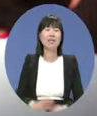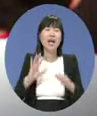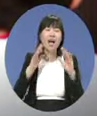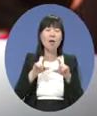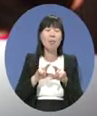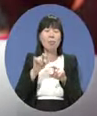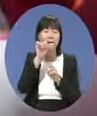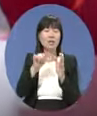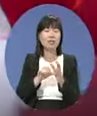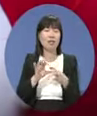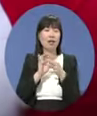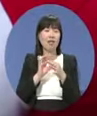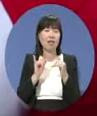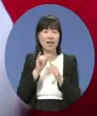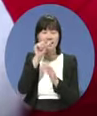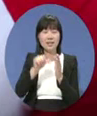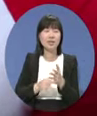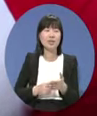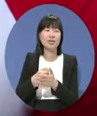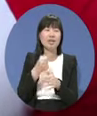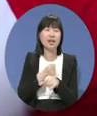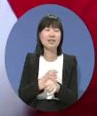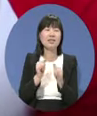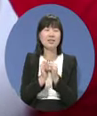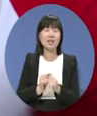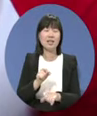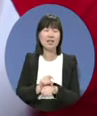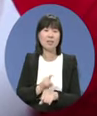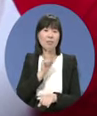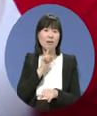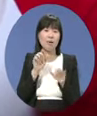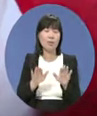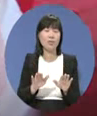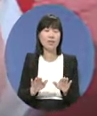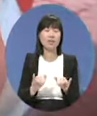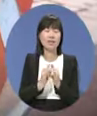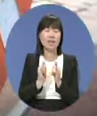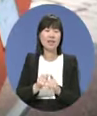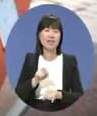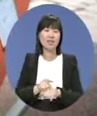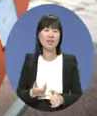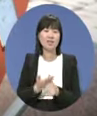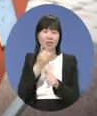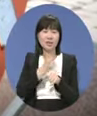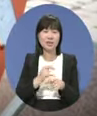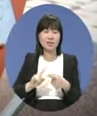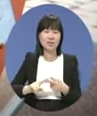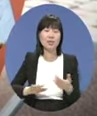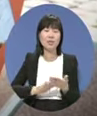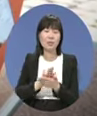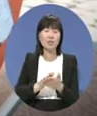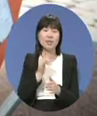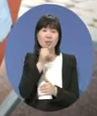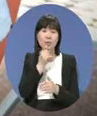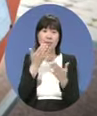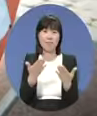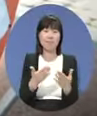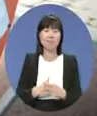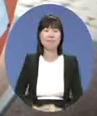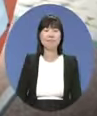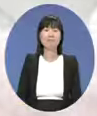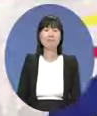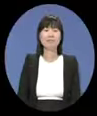아이의 평생의 관계와 인생을 결정한다는 사회성. 오늘 사회성을 키워주는 놀이를 소개합니다.